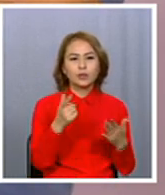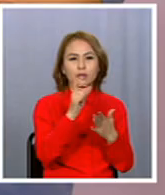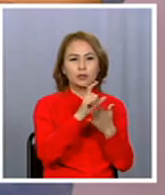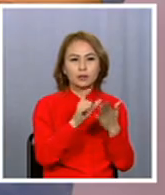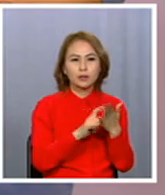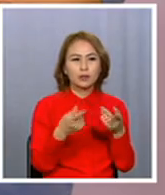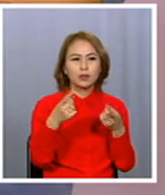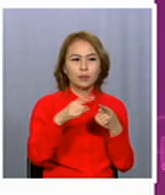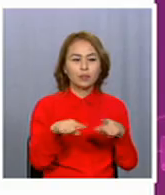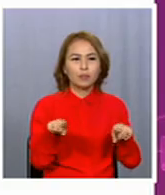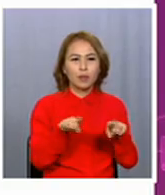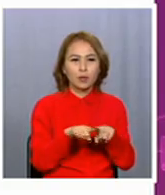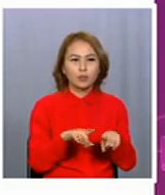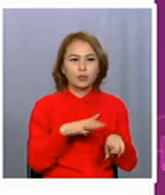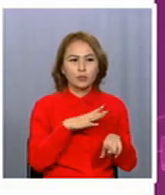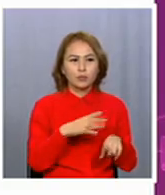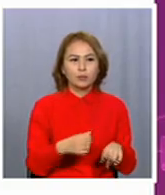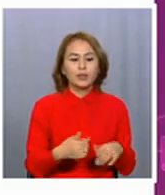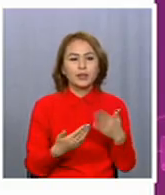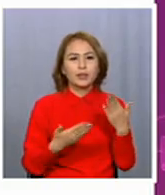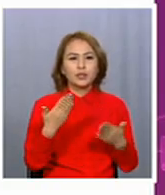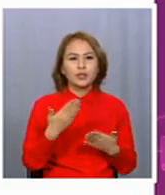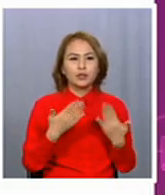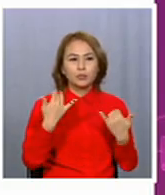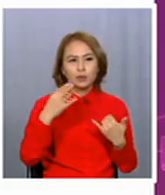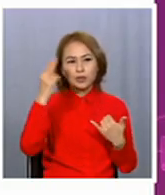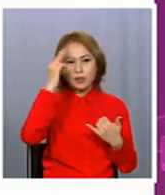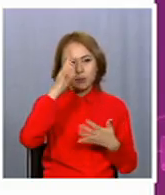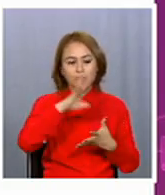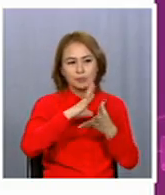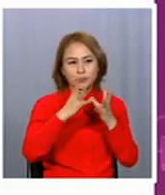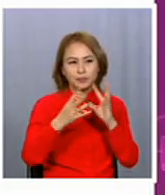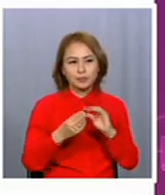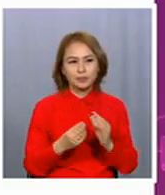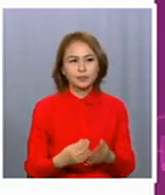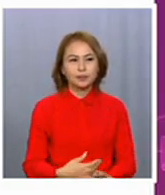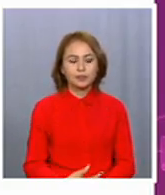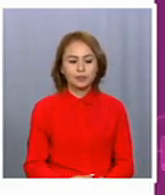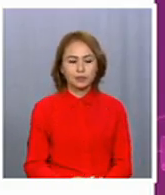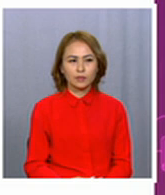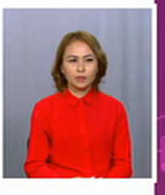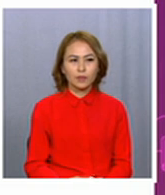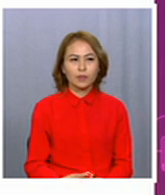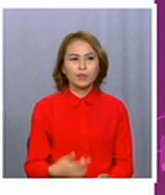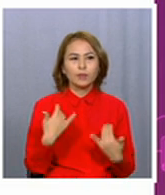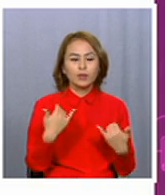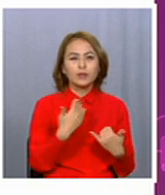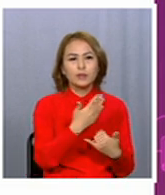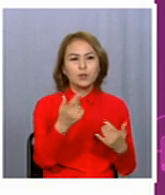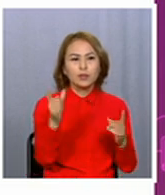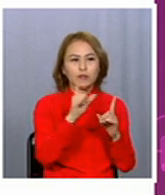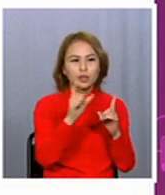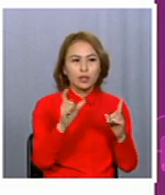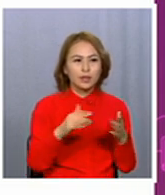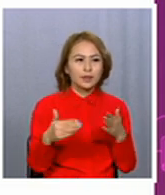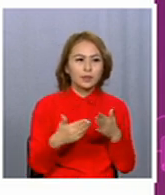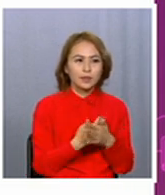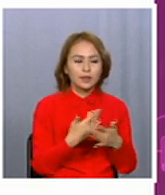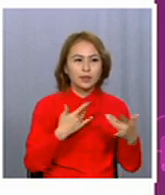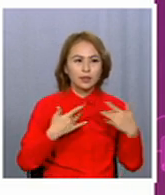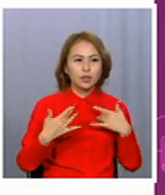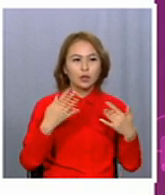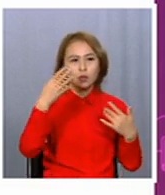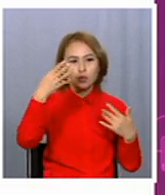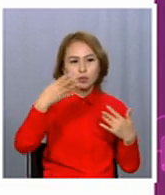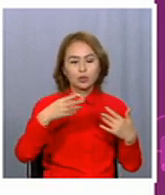балалар, солай ма? Ендеше, балалар, бүгінгі сабағымызды қорытындылайық. Бүгін сендер өлеңнің жаңа кейіпкері